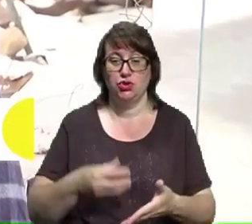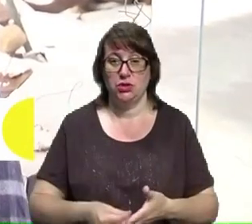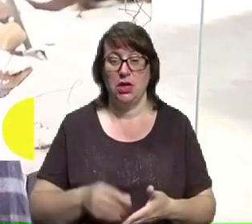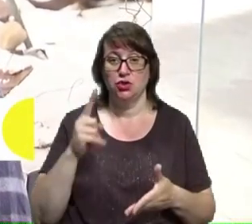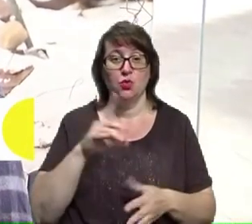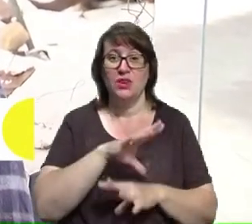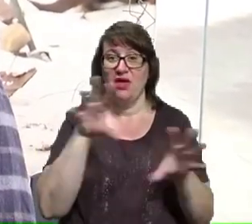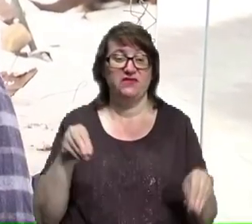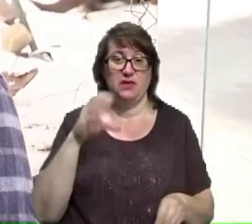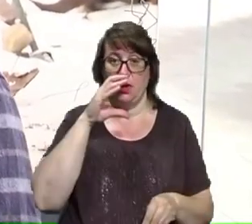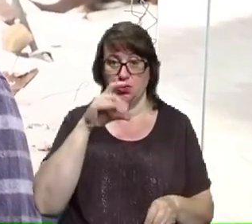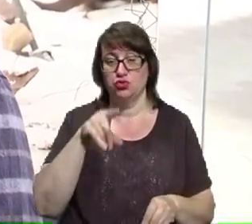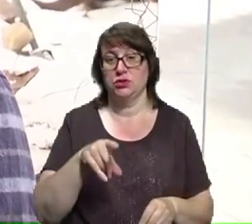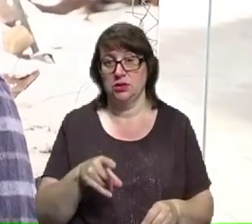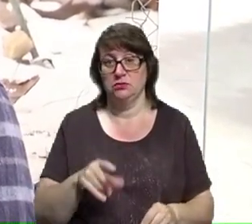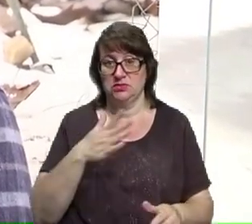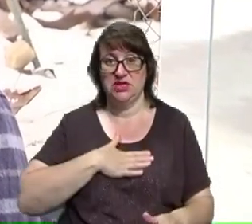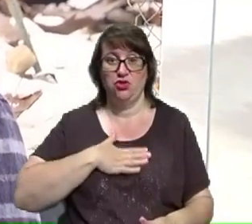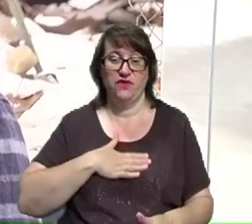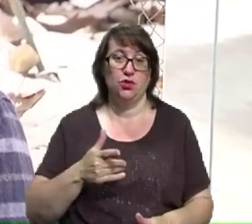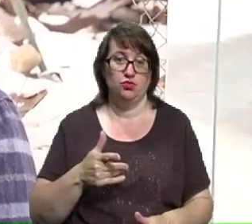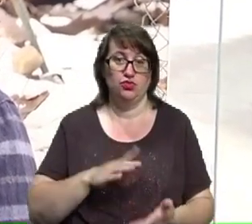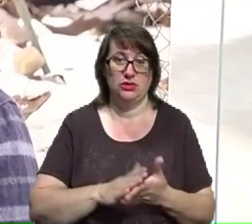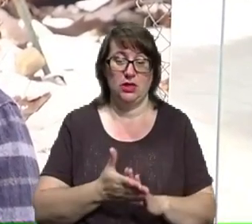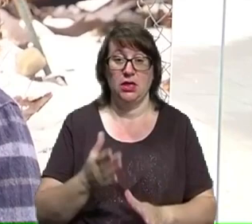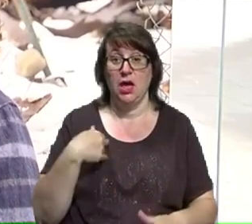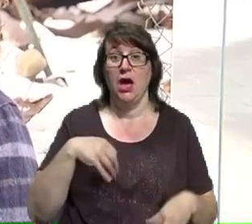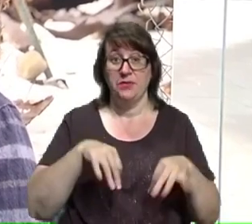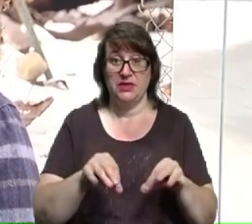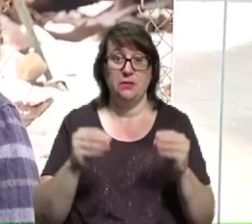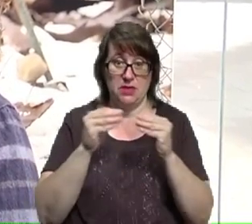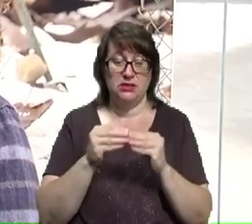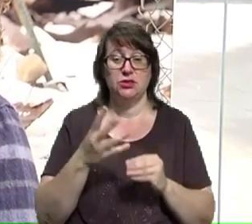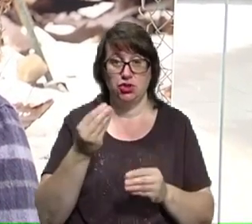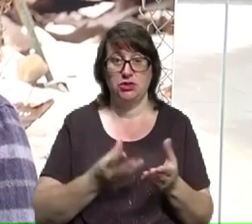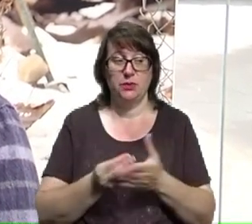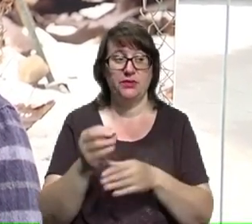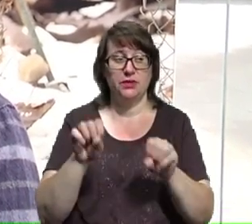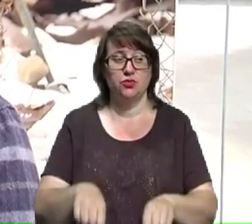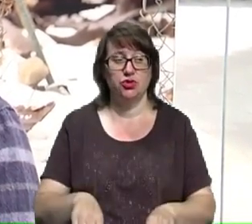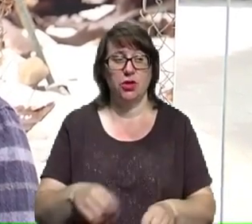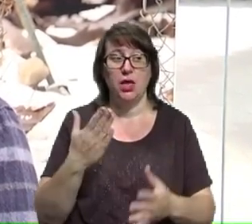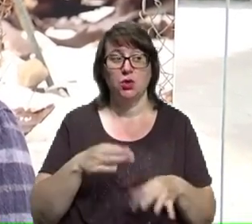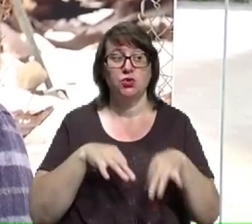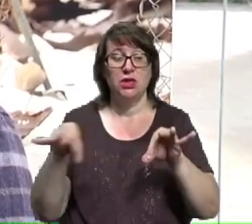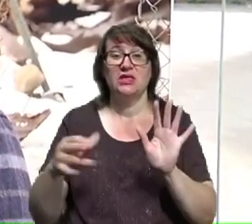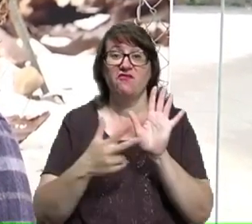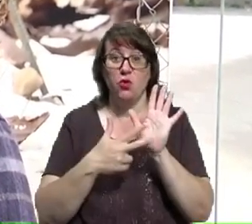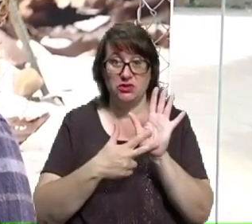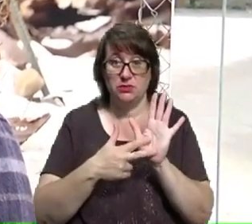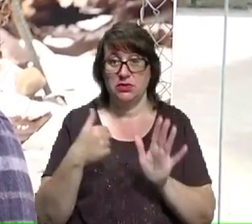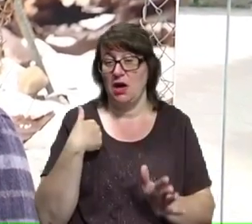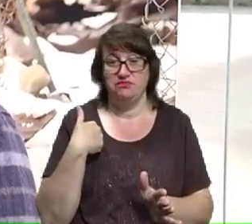в місті в задовільному стані. Як ми їдемо на десятки, то там ще можна заплатити. Ну, як їхати на восьмерки, я б там і 5 копійок